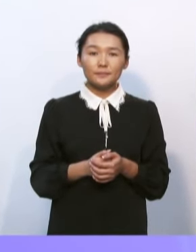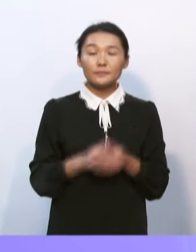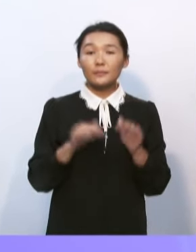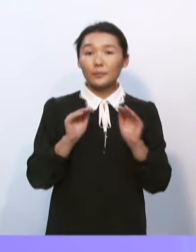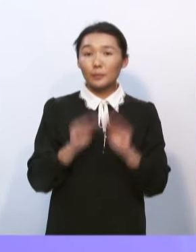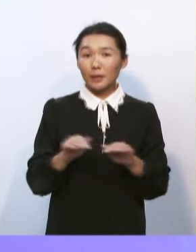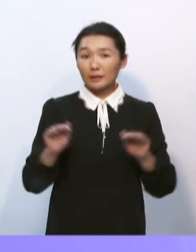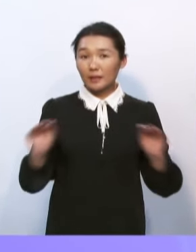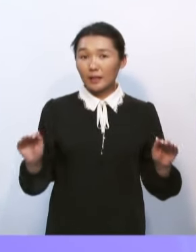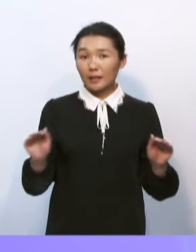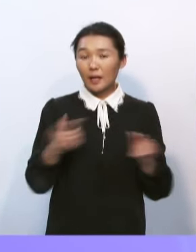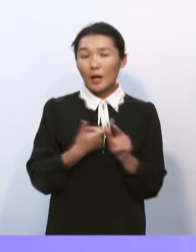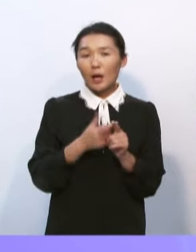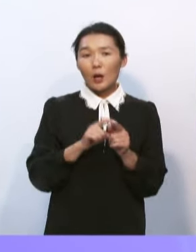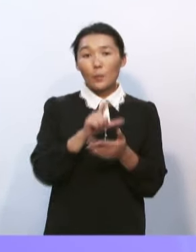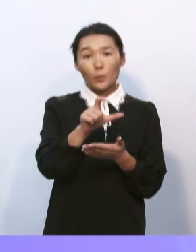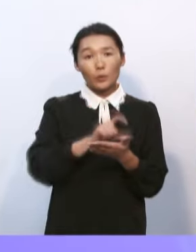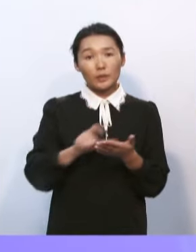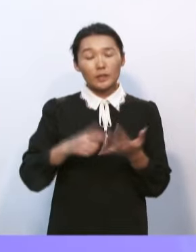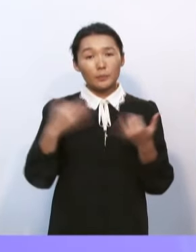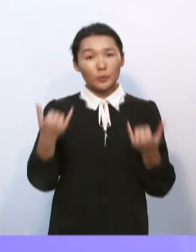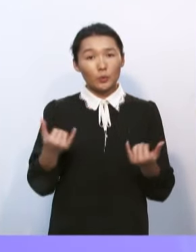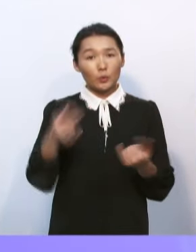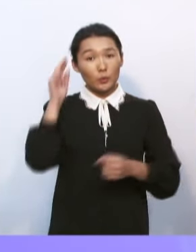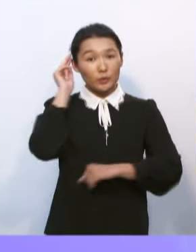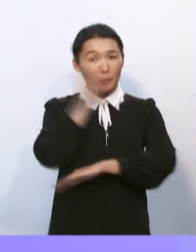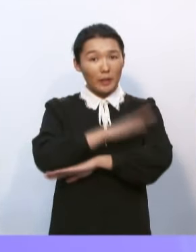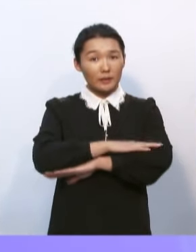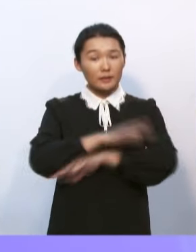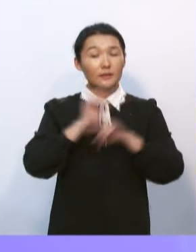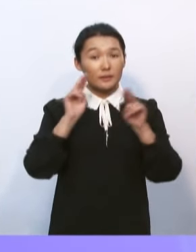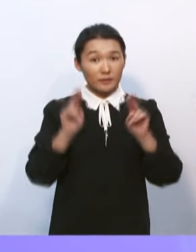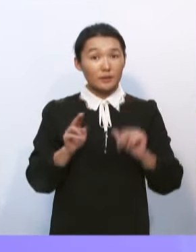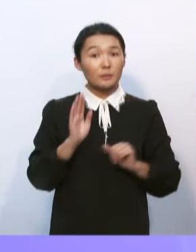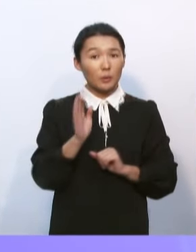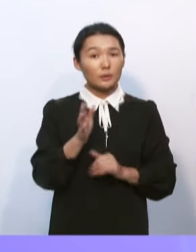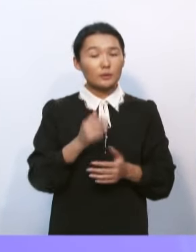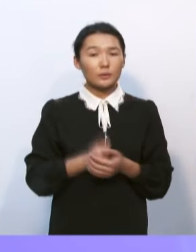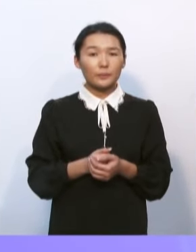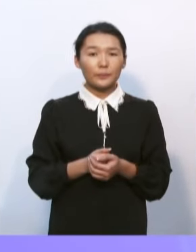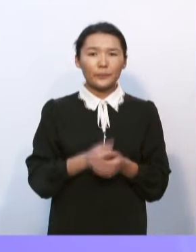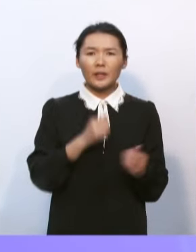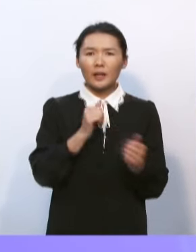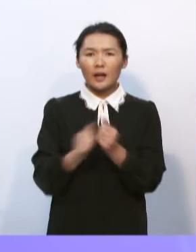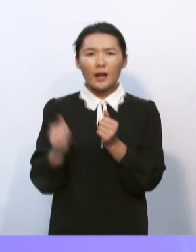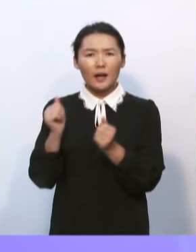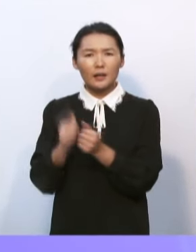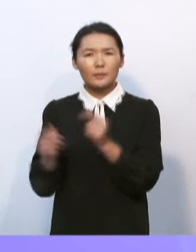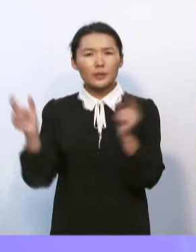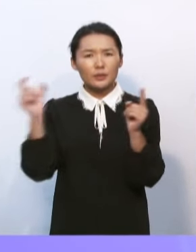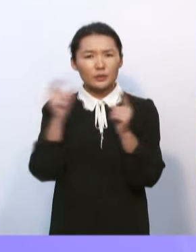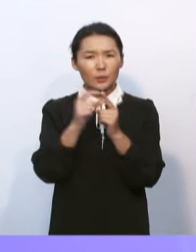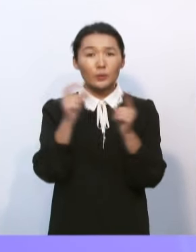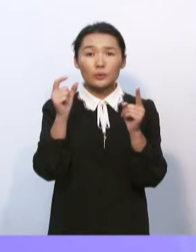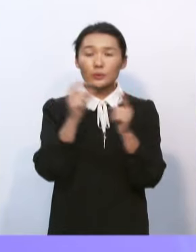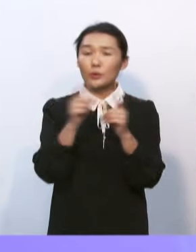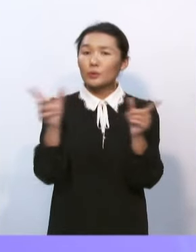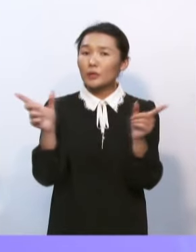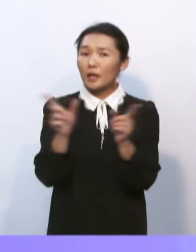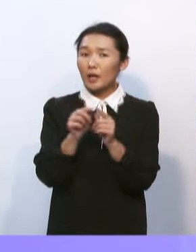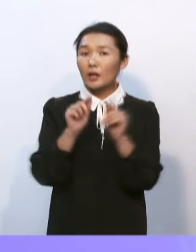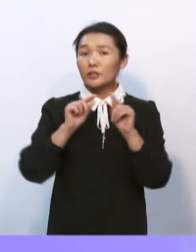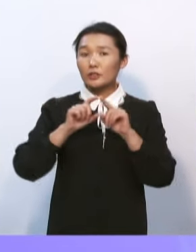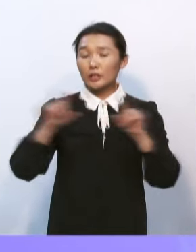Балдар, бул ыр бүгүнкү сабактын девизи болсун. Ар бир сөз, сөз айкаш